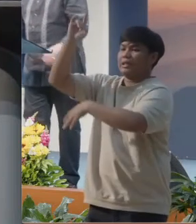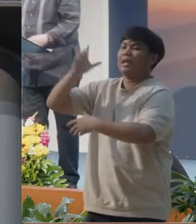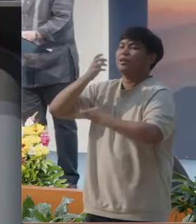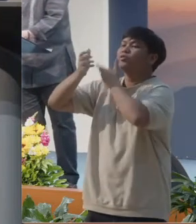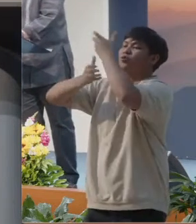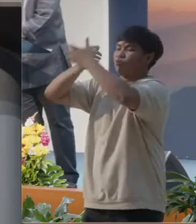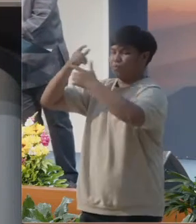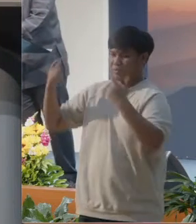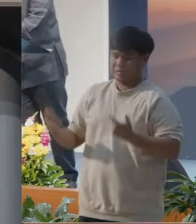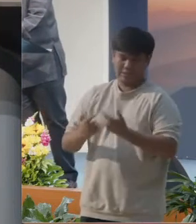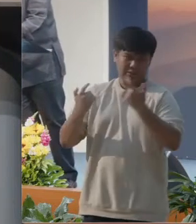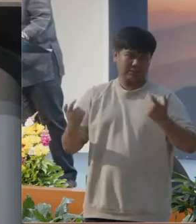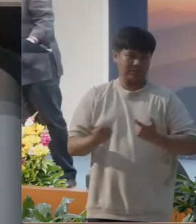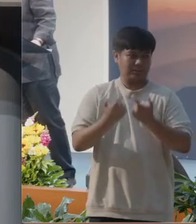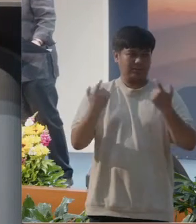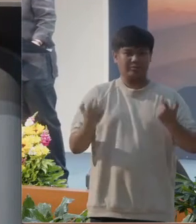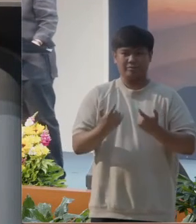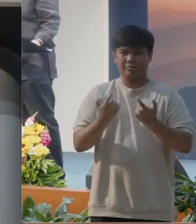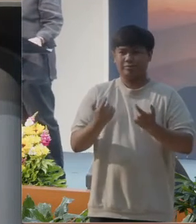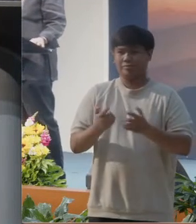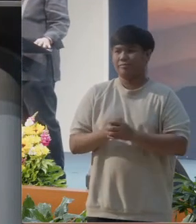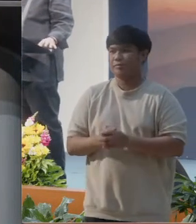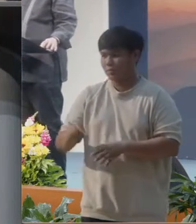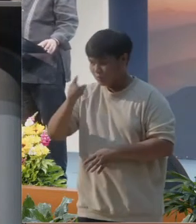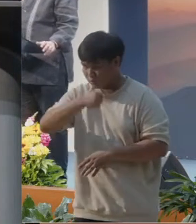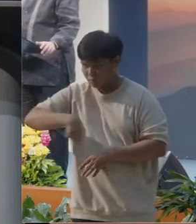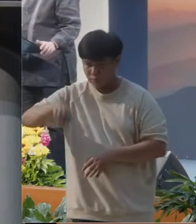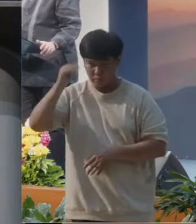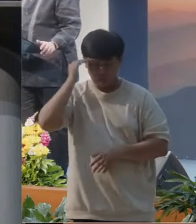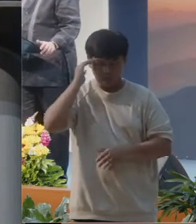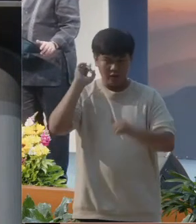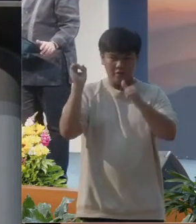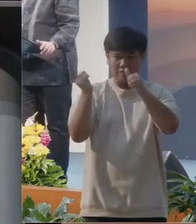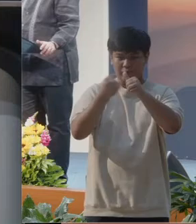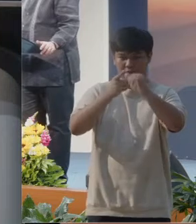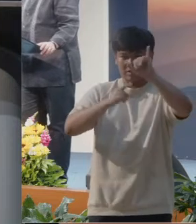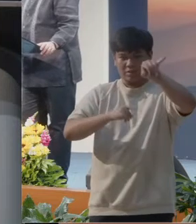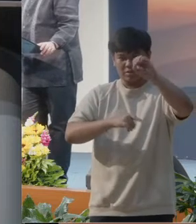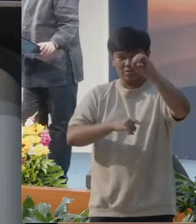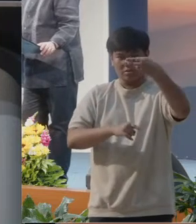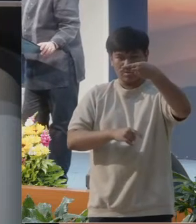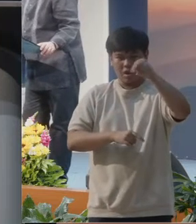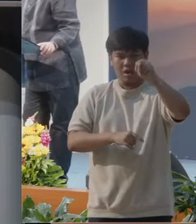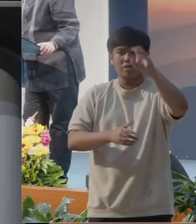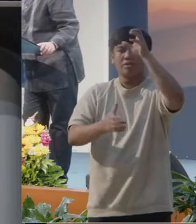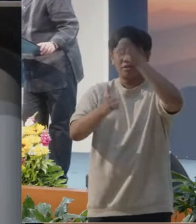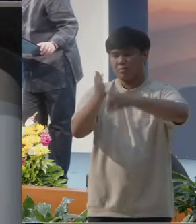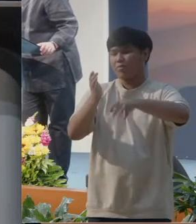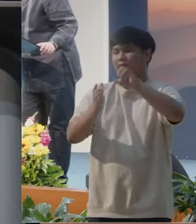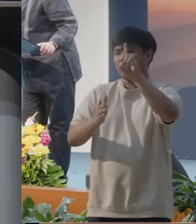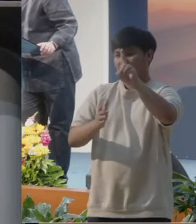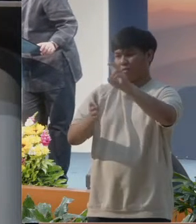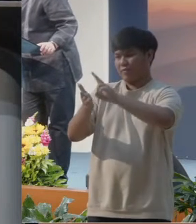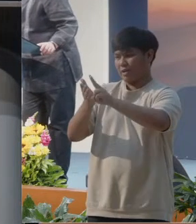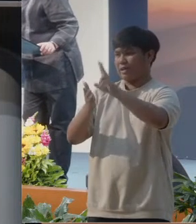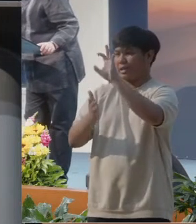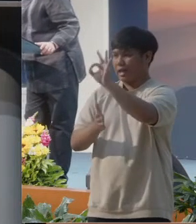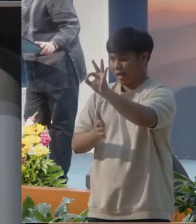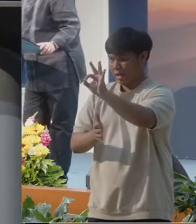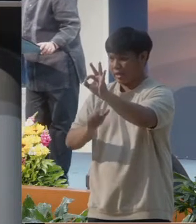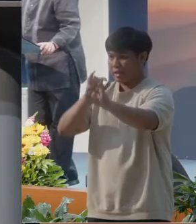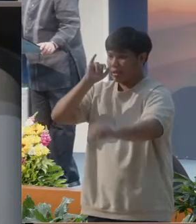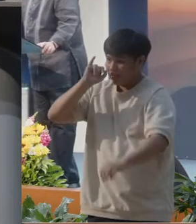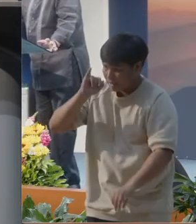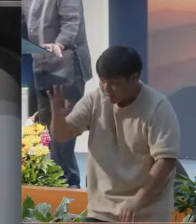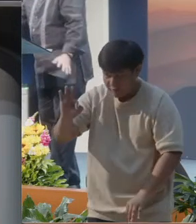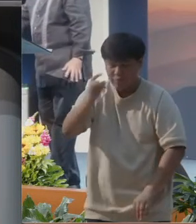ang ating mga kasalanan. At alam naman po natin sa 1 John 1:9, malinaw. Ano po ang sinabi? If we